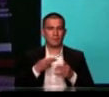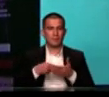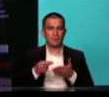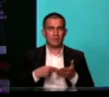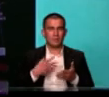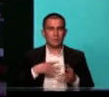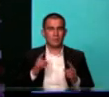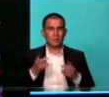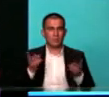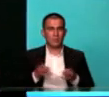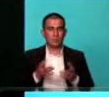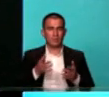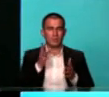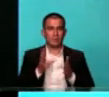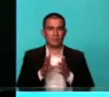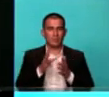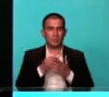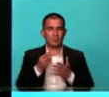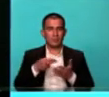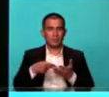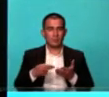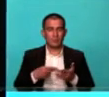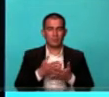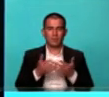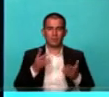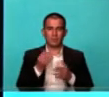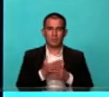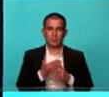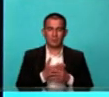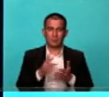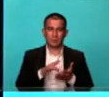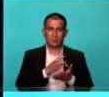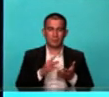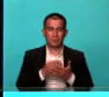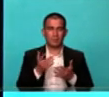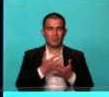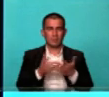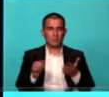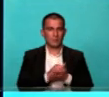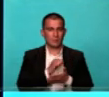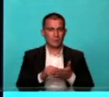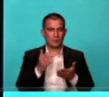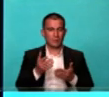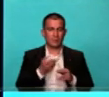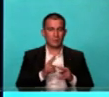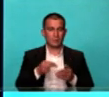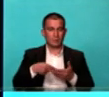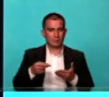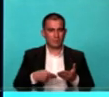kerak? Elektron raqamli imzo yordamida elektron hujjatlarni